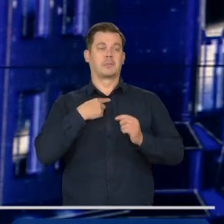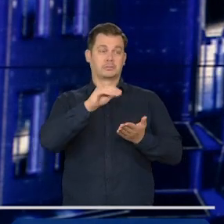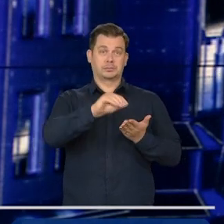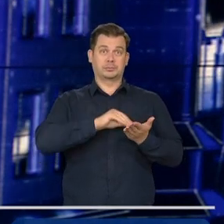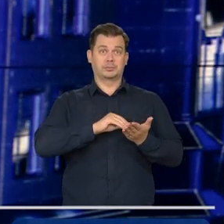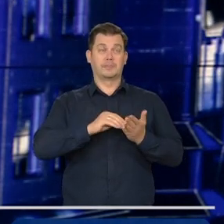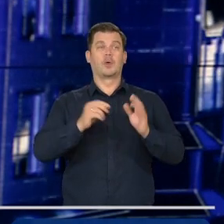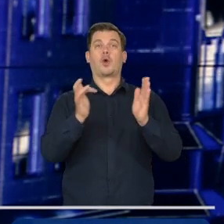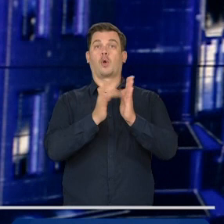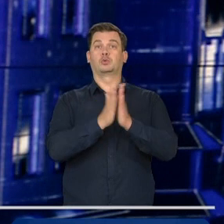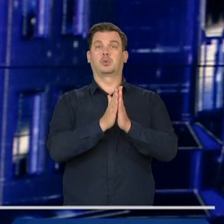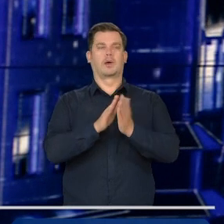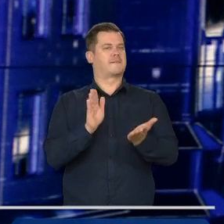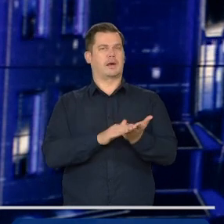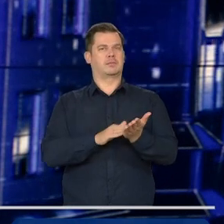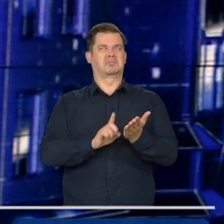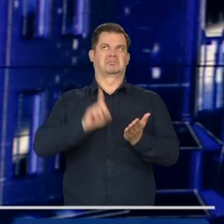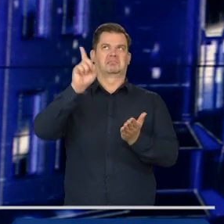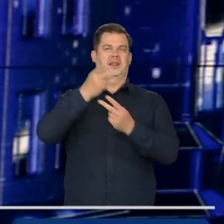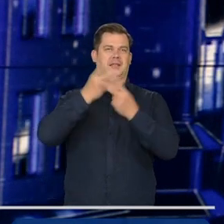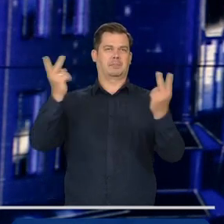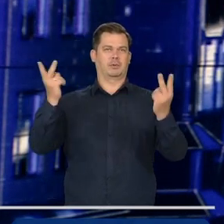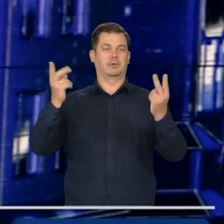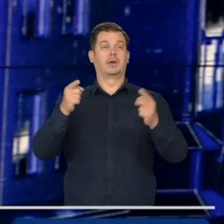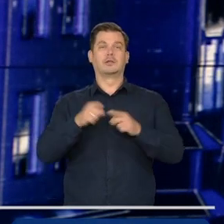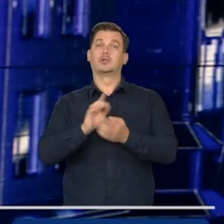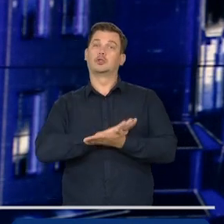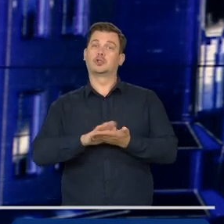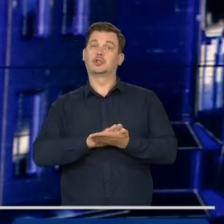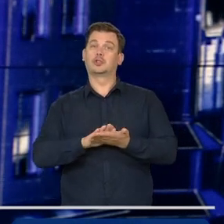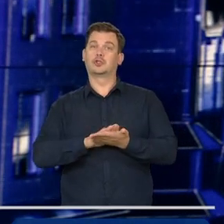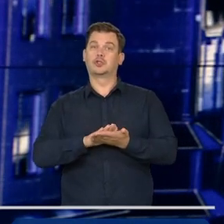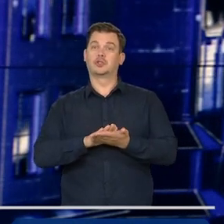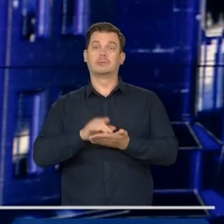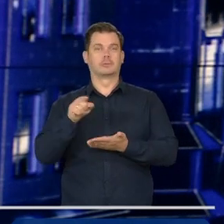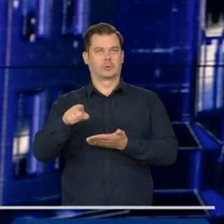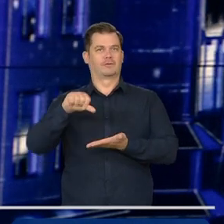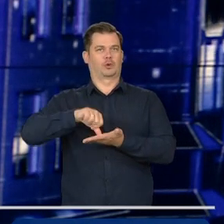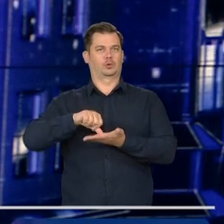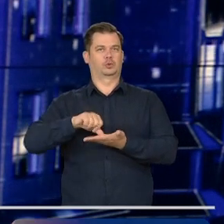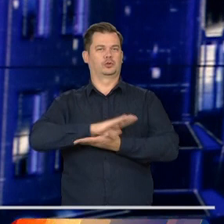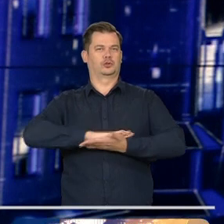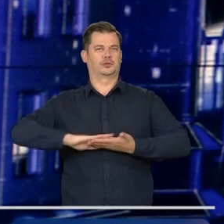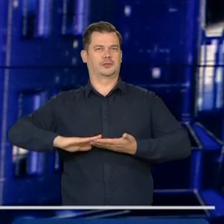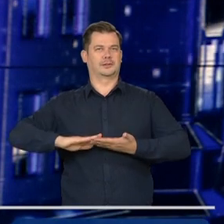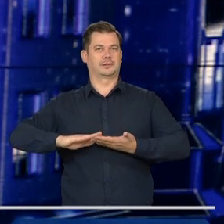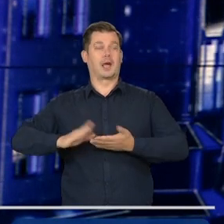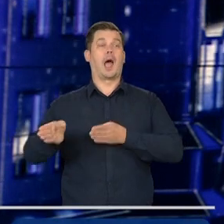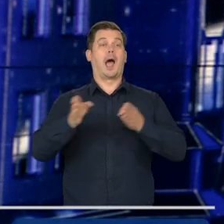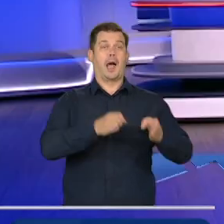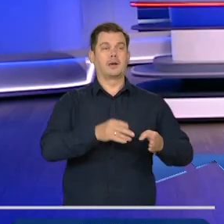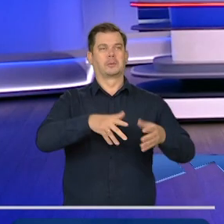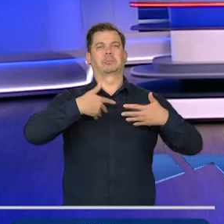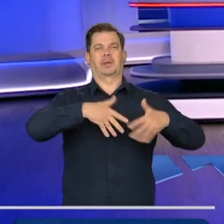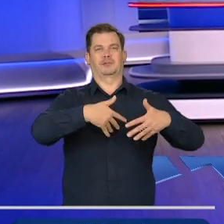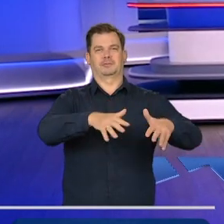jest Kościół chwalebny, ten, który jest w niebie. Jest Kościół oczyszczający się, czyli ten, który jest w czyśćcu. No jest ten Kościół